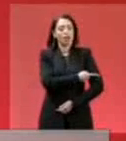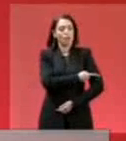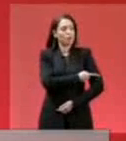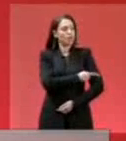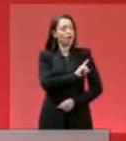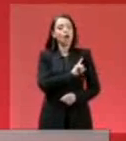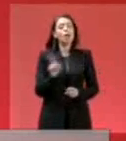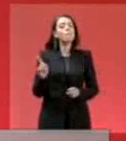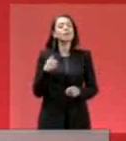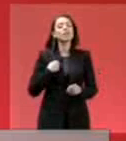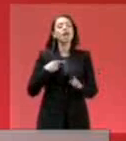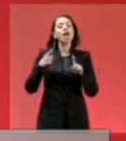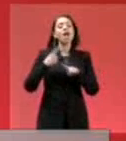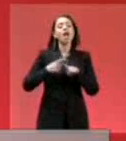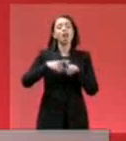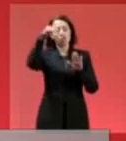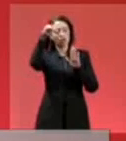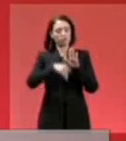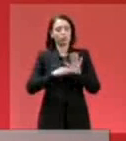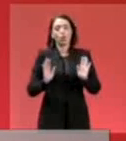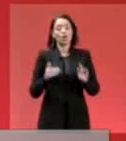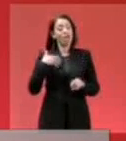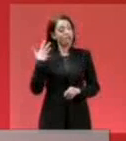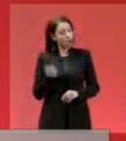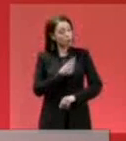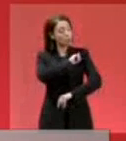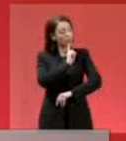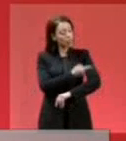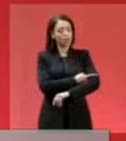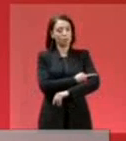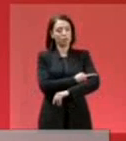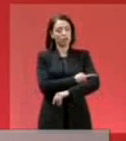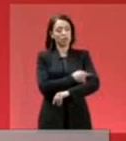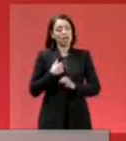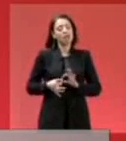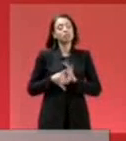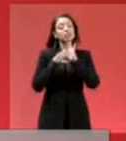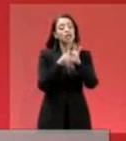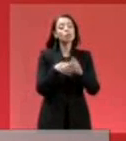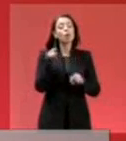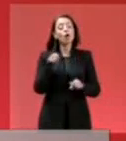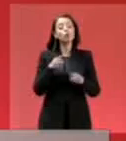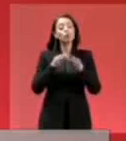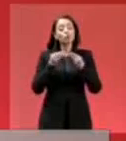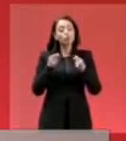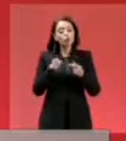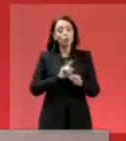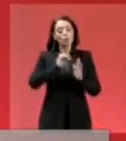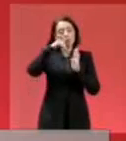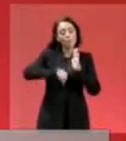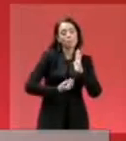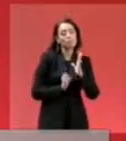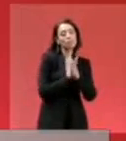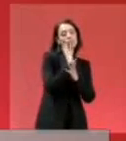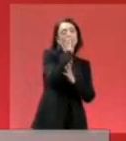μην αφήσουμε την Ελλάδα να γυρίσει πίσω. Έχουμε τη δύναμη να συνεχίσουμε αυτό το δρόμο της ανάκαμψης και